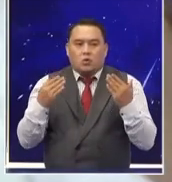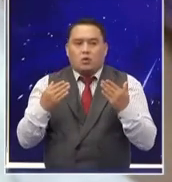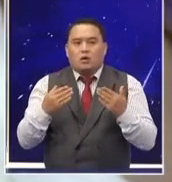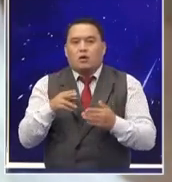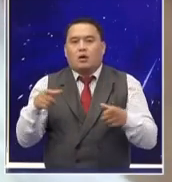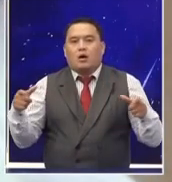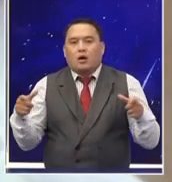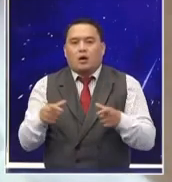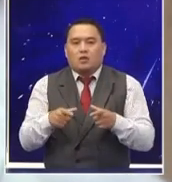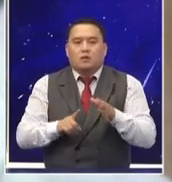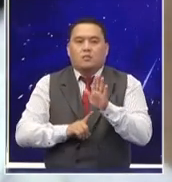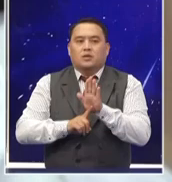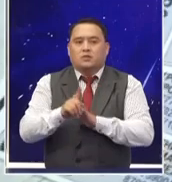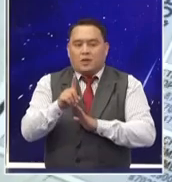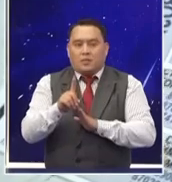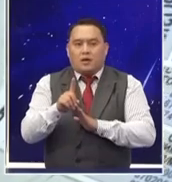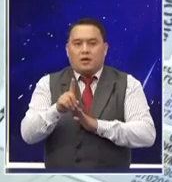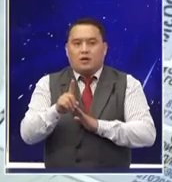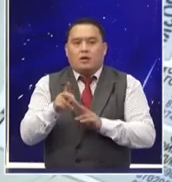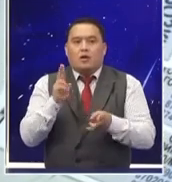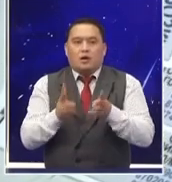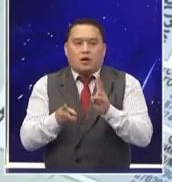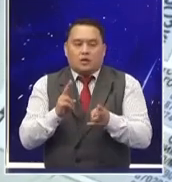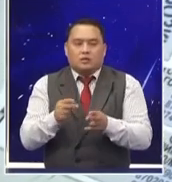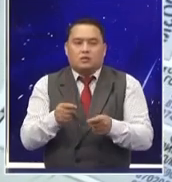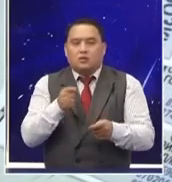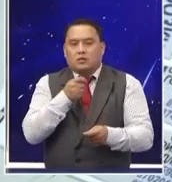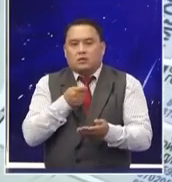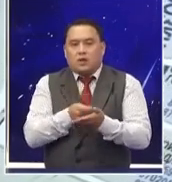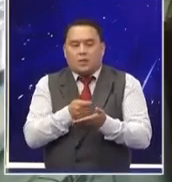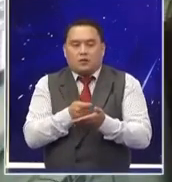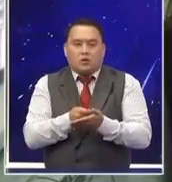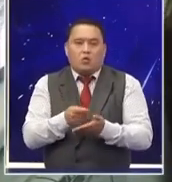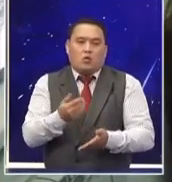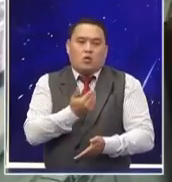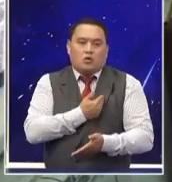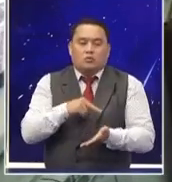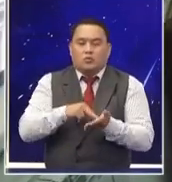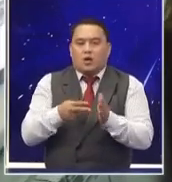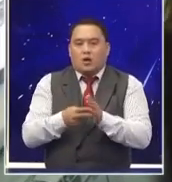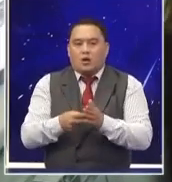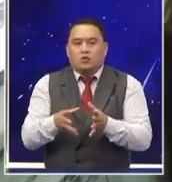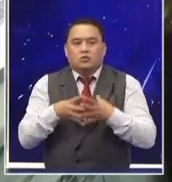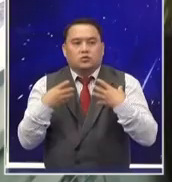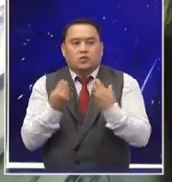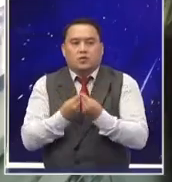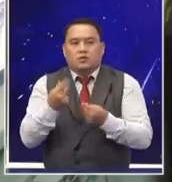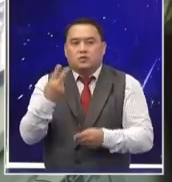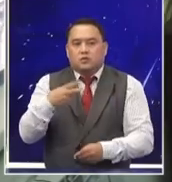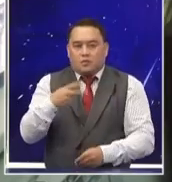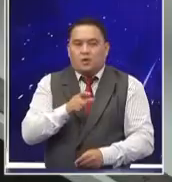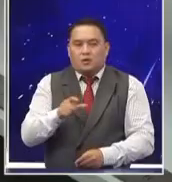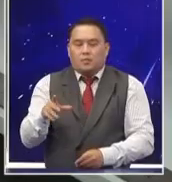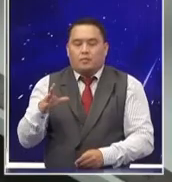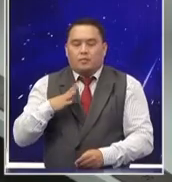басталып, өзге шаруа саябырсығанда асхана ашып тамақтандыру кәсібінде қолға алған. Сөйтіп, жанұя мүшелерін қосқанда 20 шақты